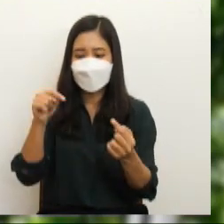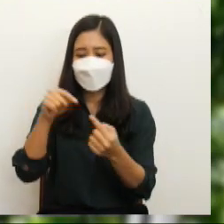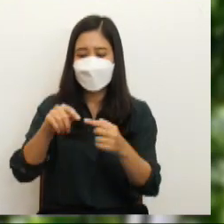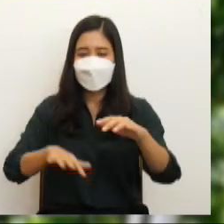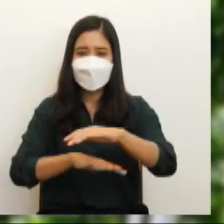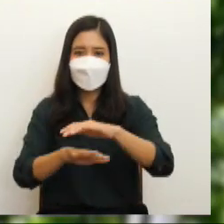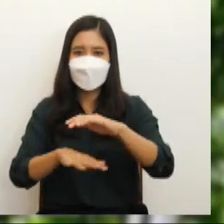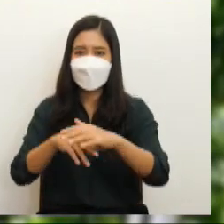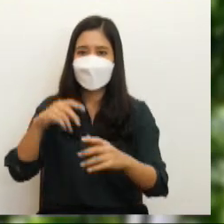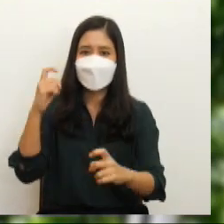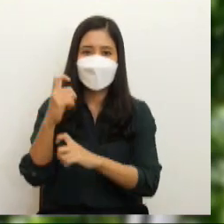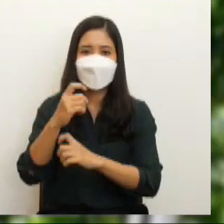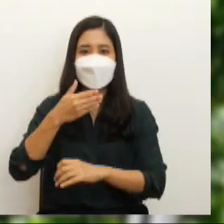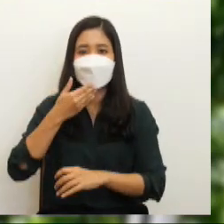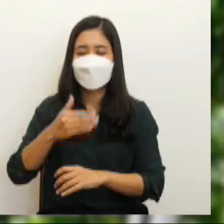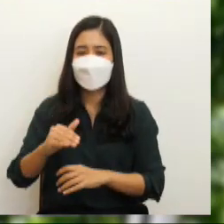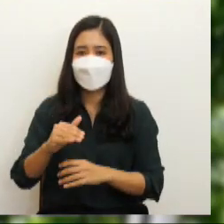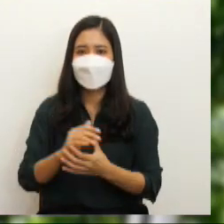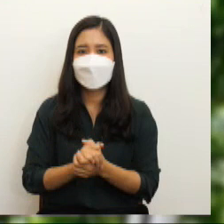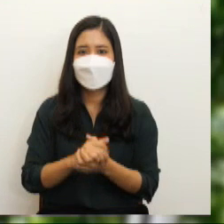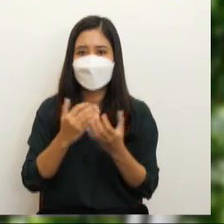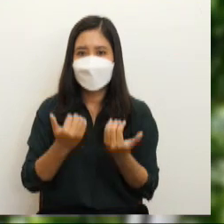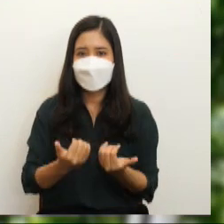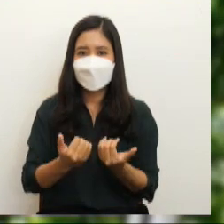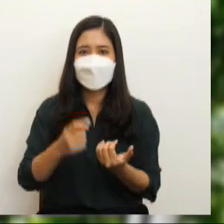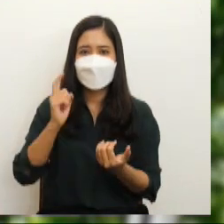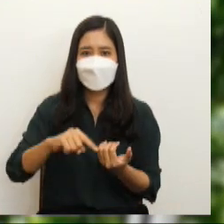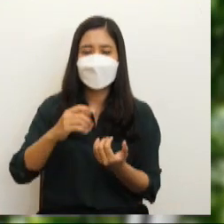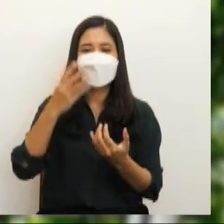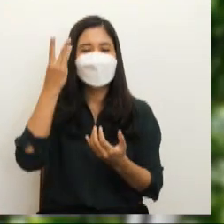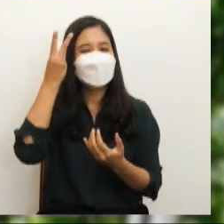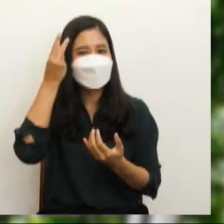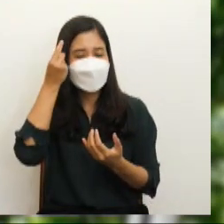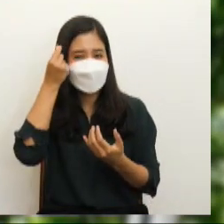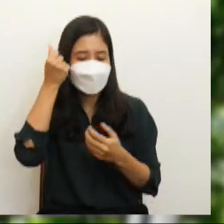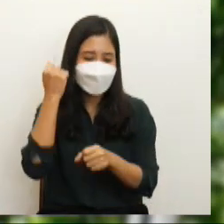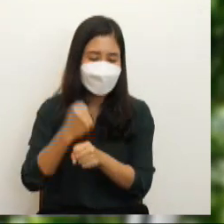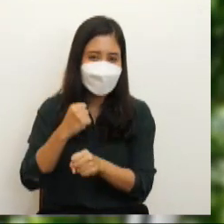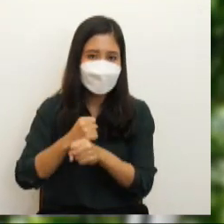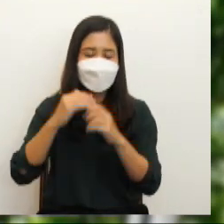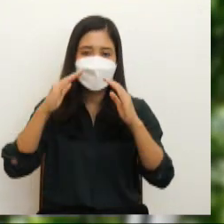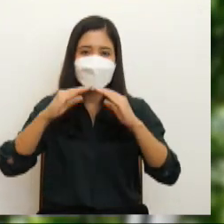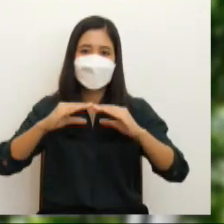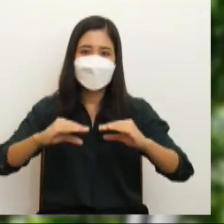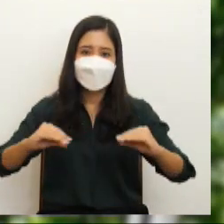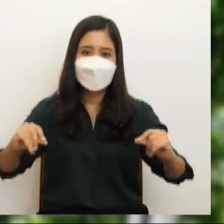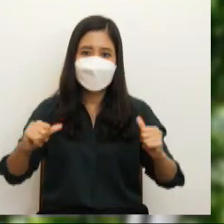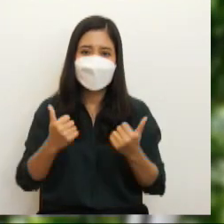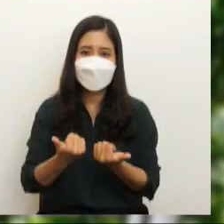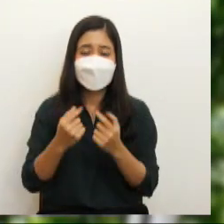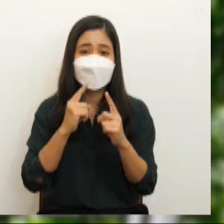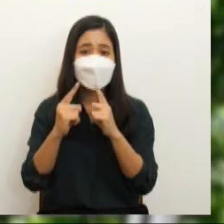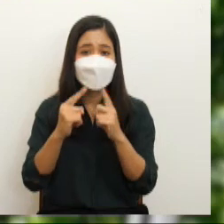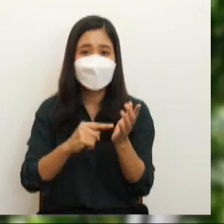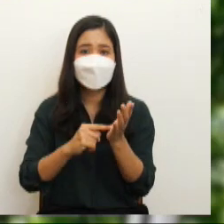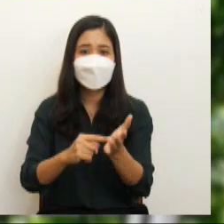มอแต่อย่างไรก็ตามเราก็ไม่ต้องการสร้างความเครียดให้กับผู้ปฏิบัติงานก็ขอสื่อสารอย่างนี้ก็แล้วกันนะครับว่าในช่วง